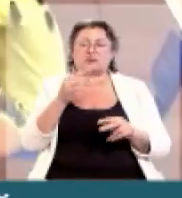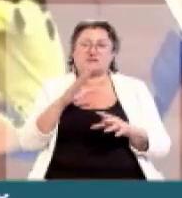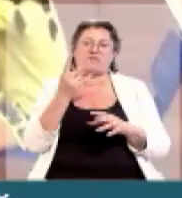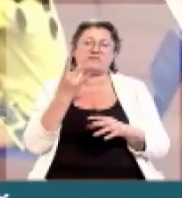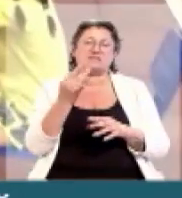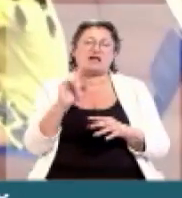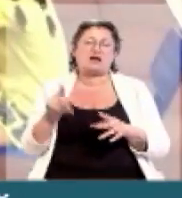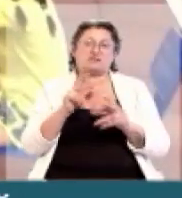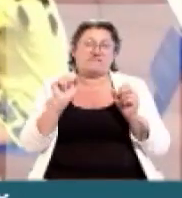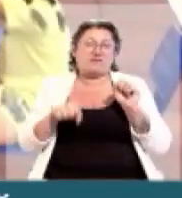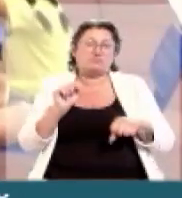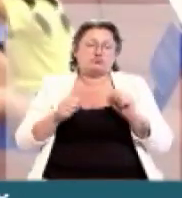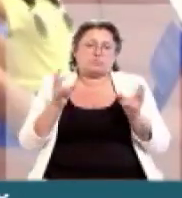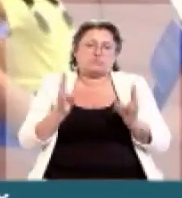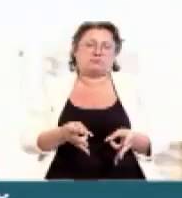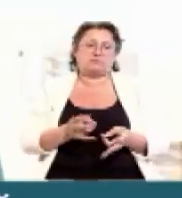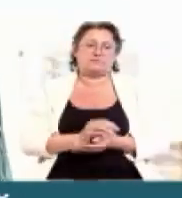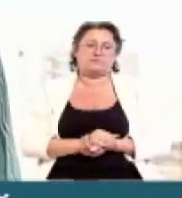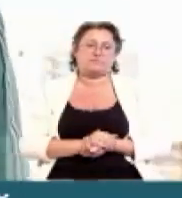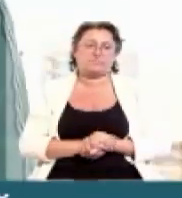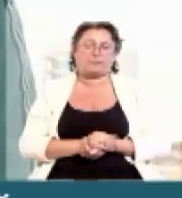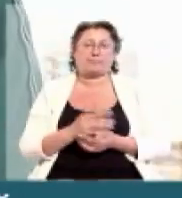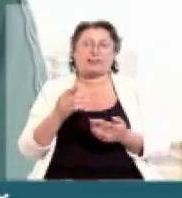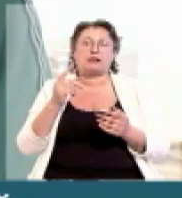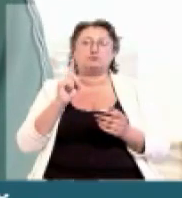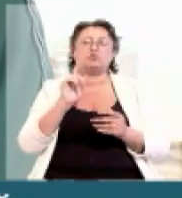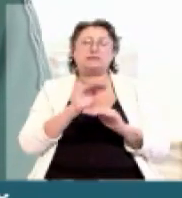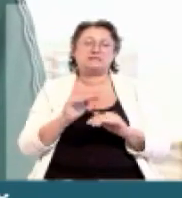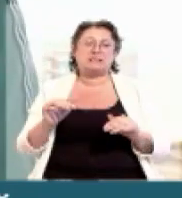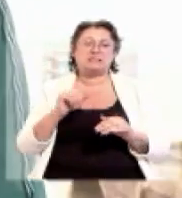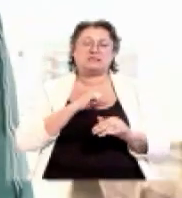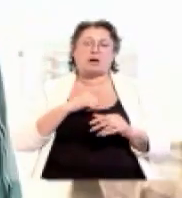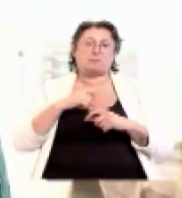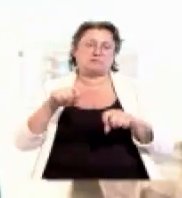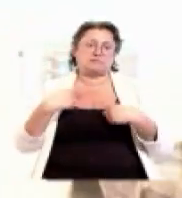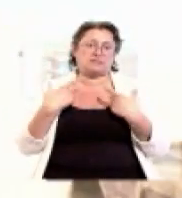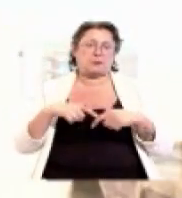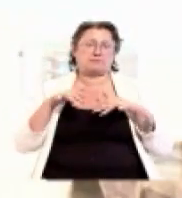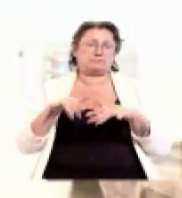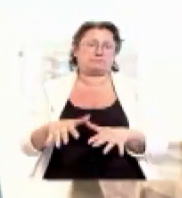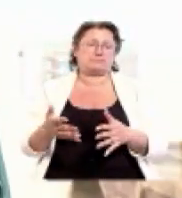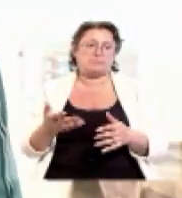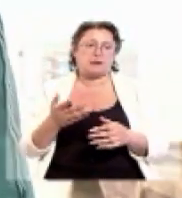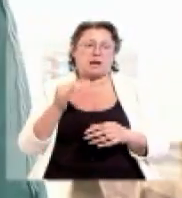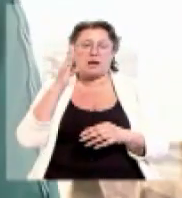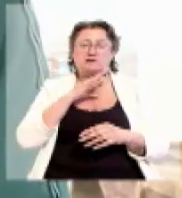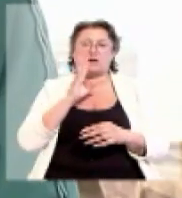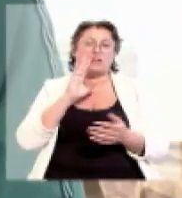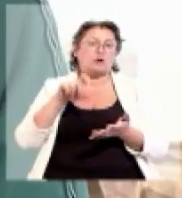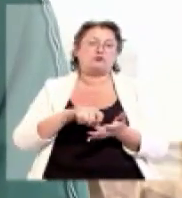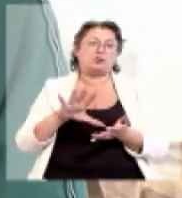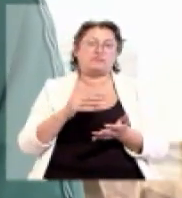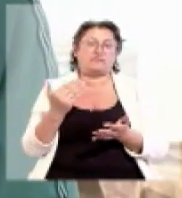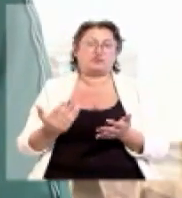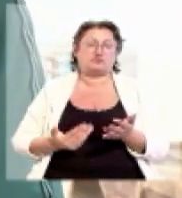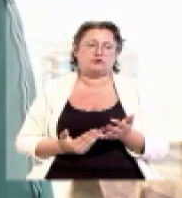разы возрастает вероятность травматизма. За счет того, что дети предоставлены сами себе, родители не участвуют в их